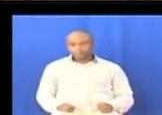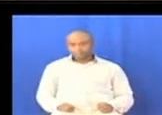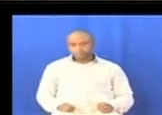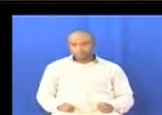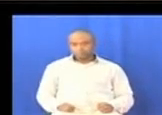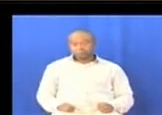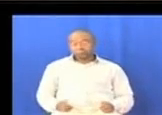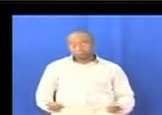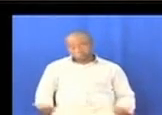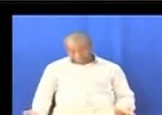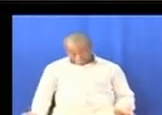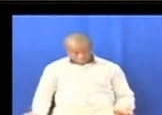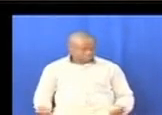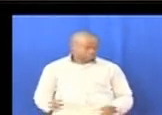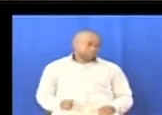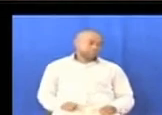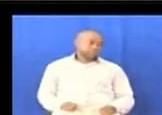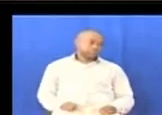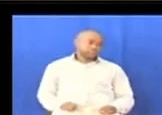Hakika